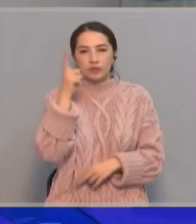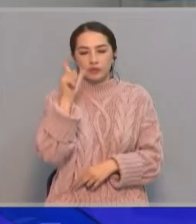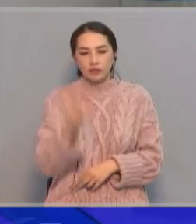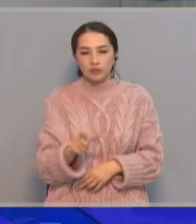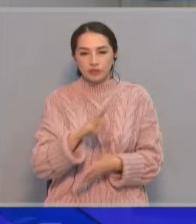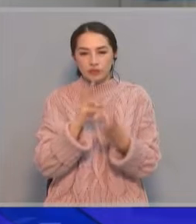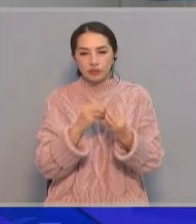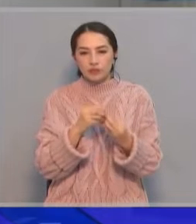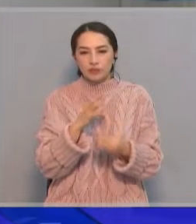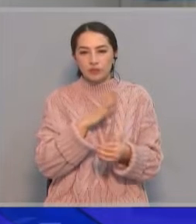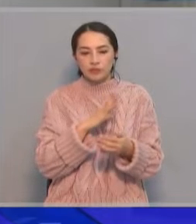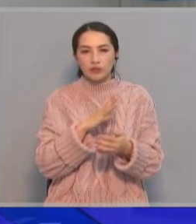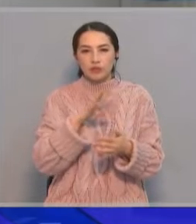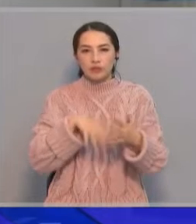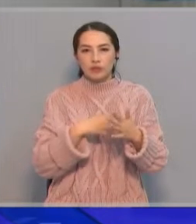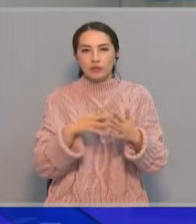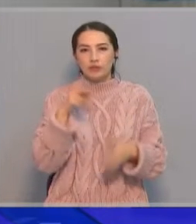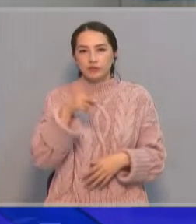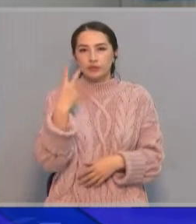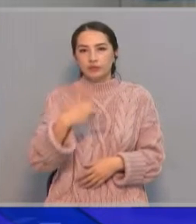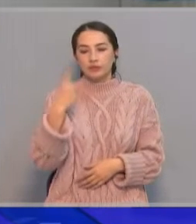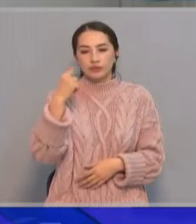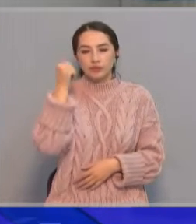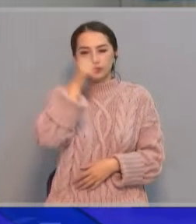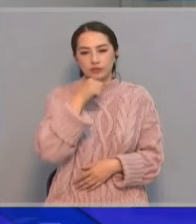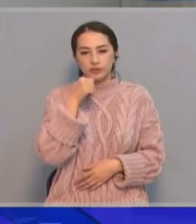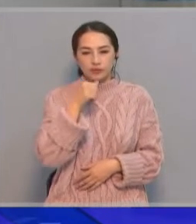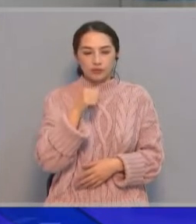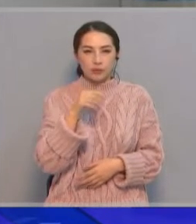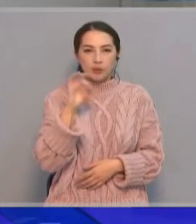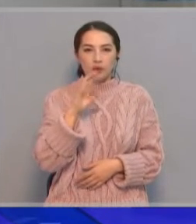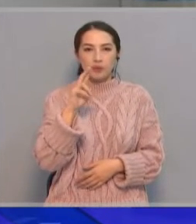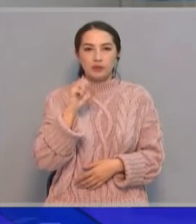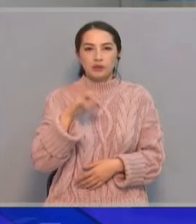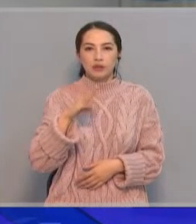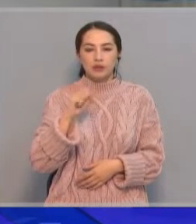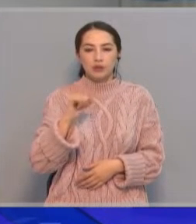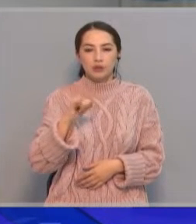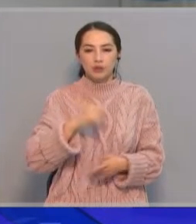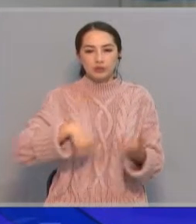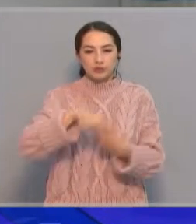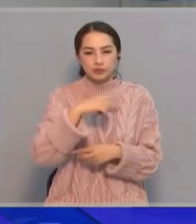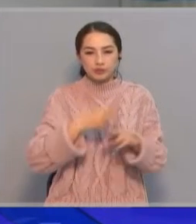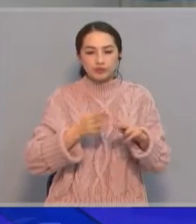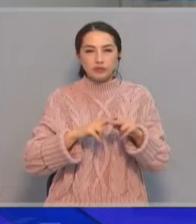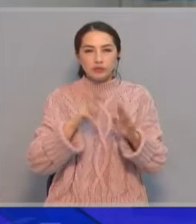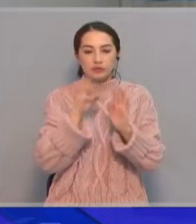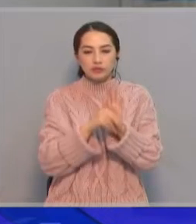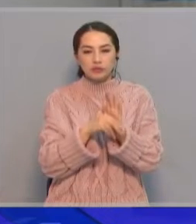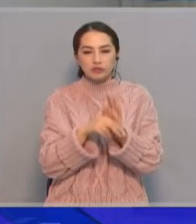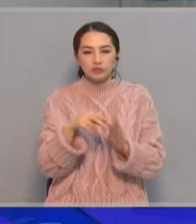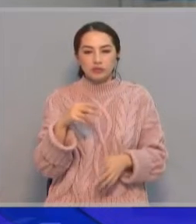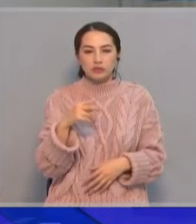человека. В рамках второго направления программы в 2021 году по проекту «Бастоп Бизнес» прошли обучение основам предпринимательства